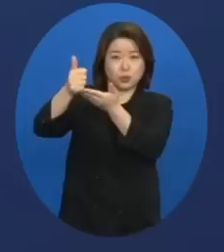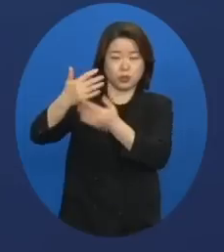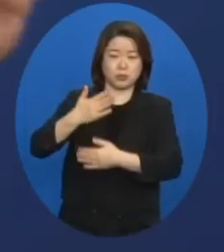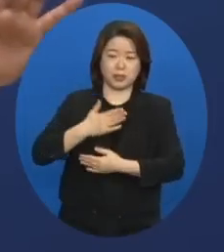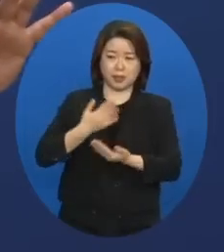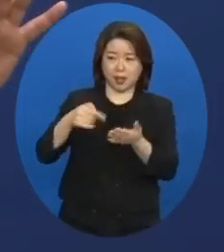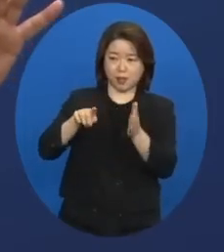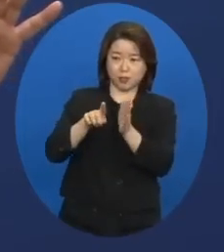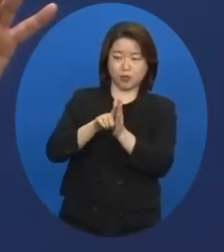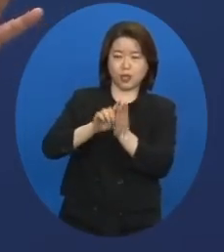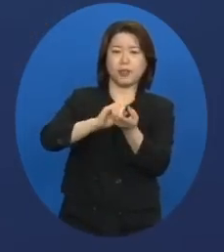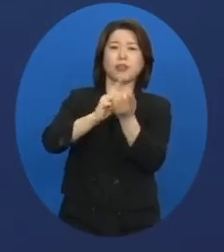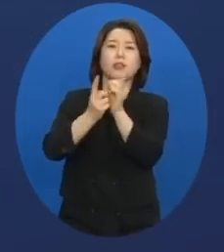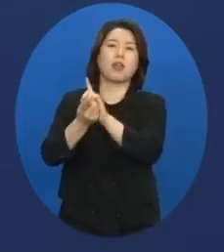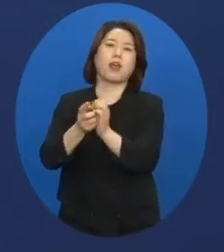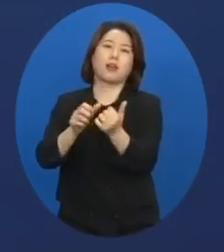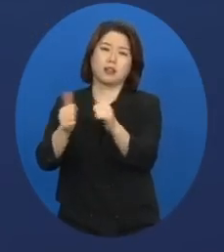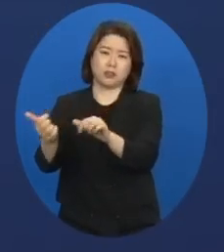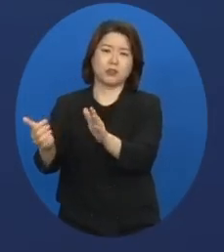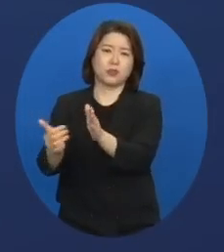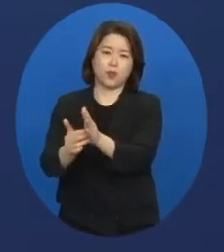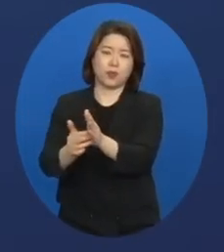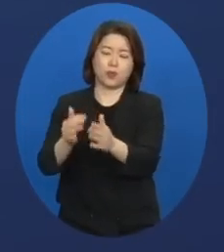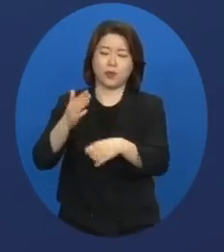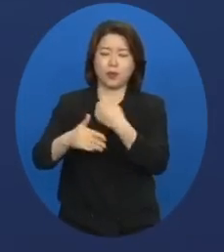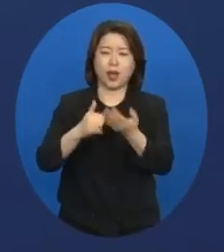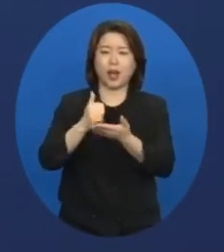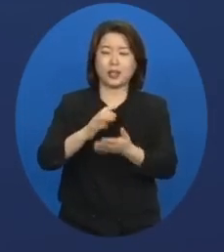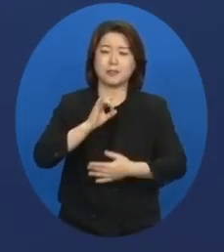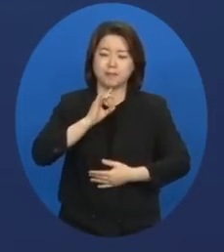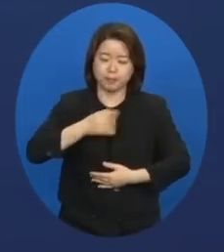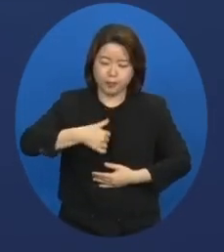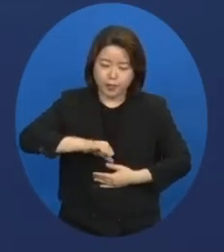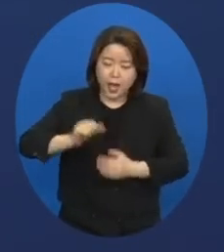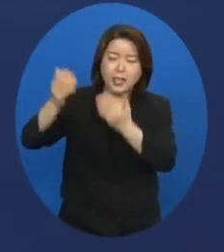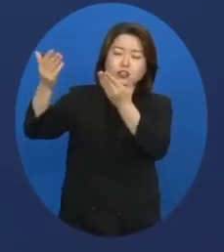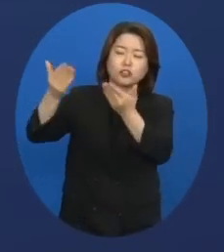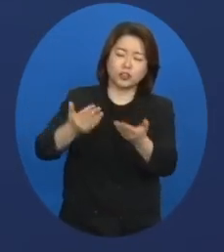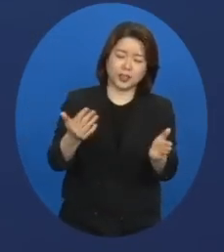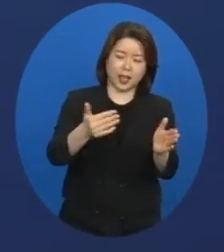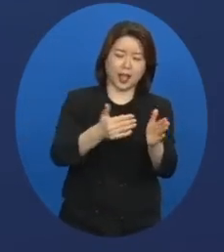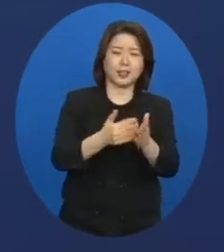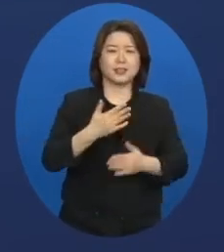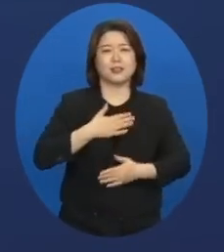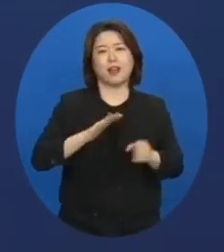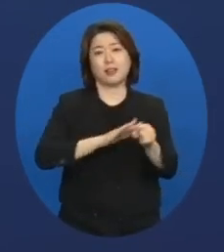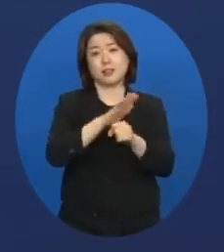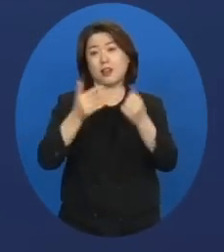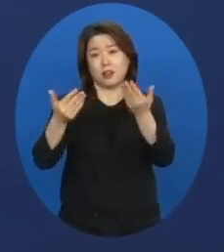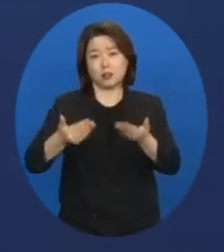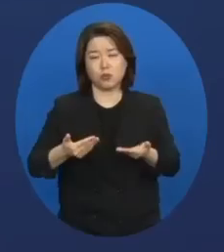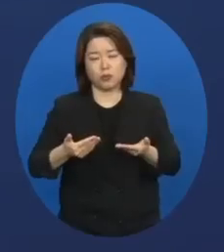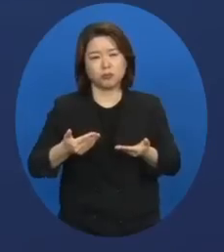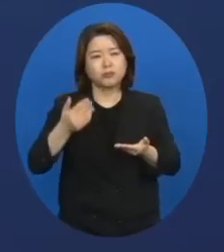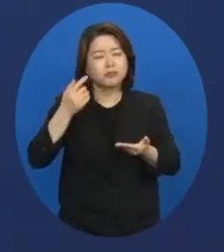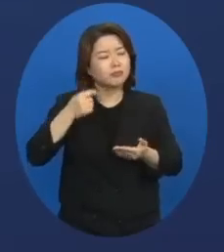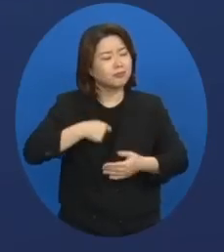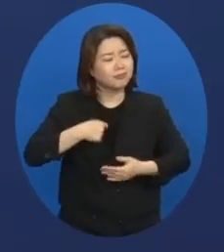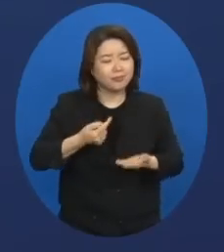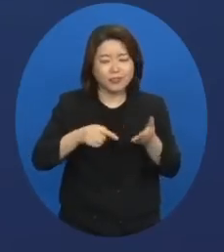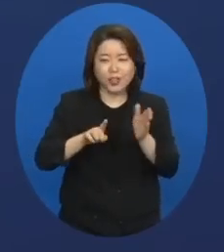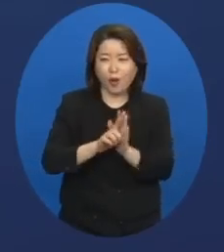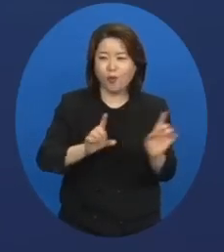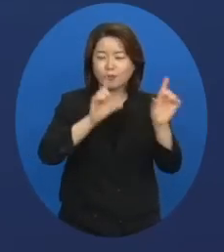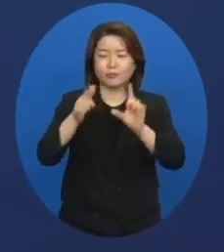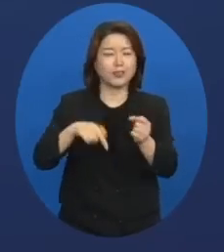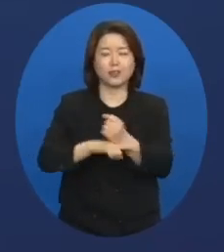위해 대신 죽으시고 하나님이 독생자를 주시기까지 나를 사랑하시고 계신데 내가 나를 위해서 살 이유가 없는